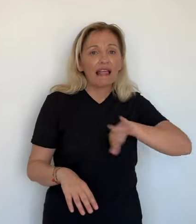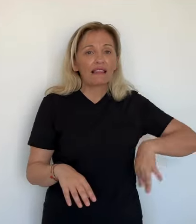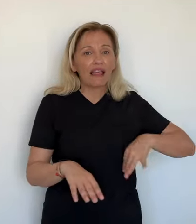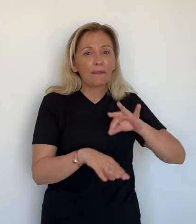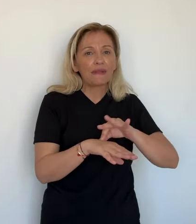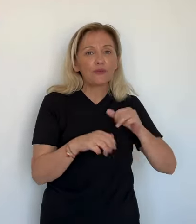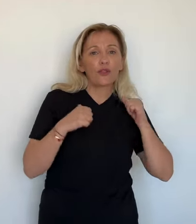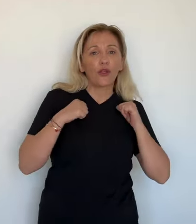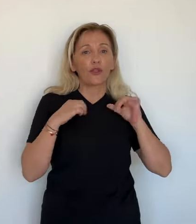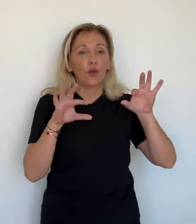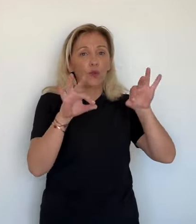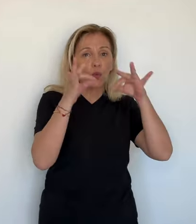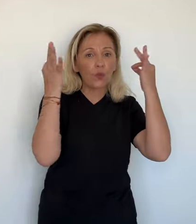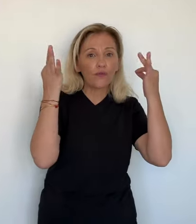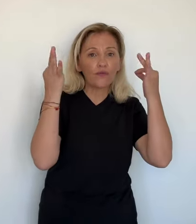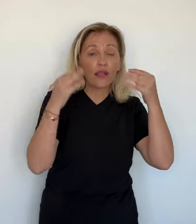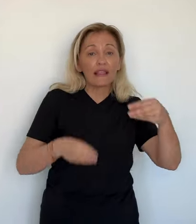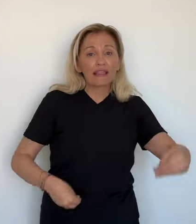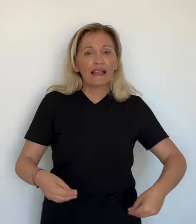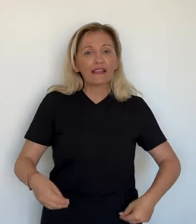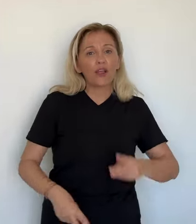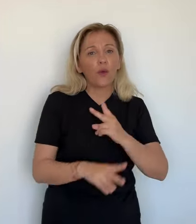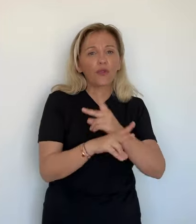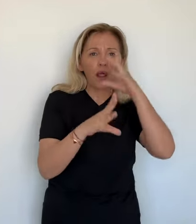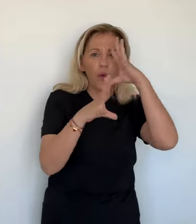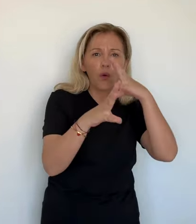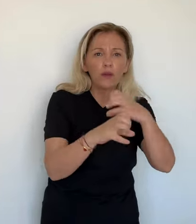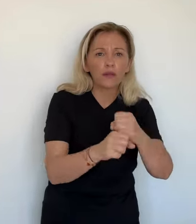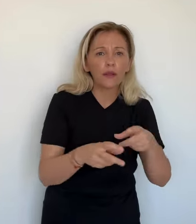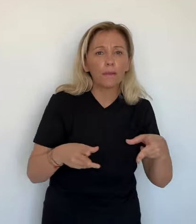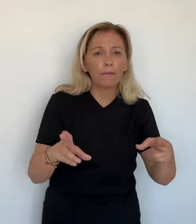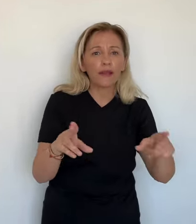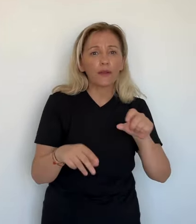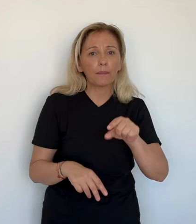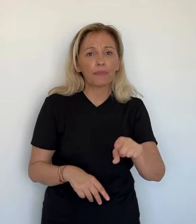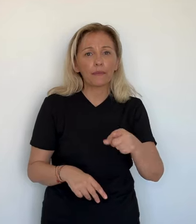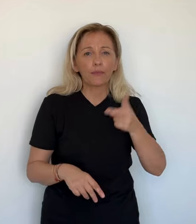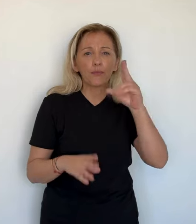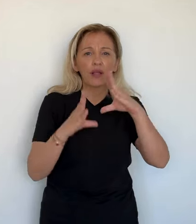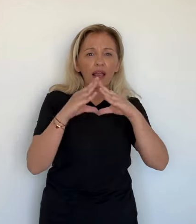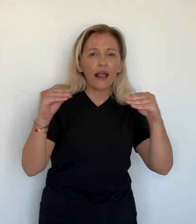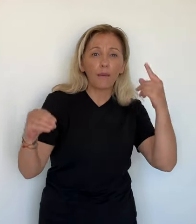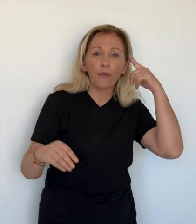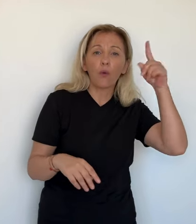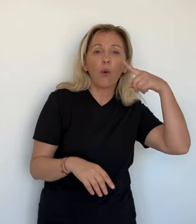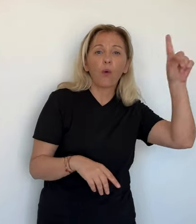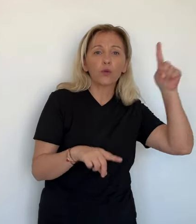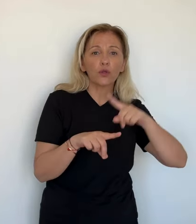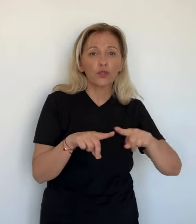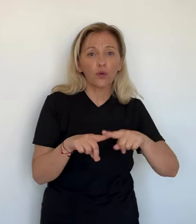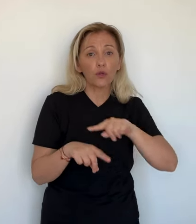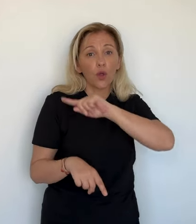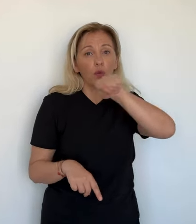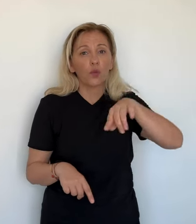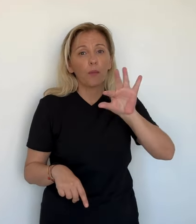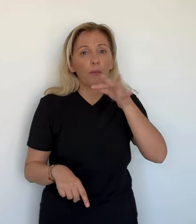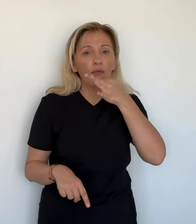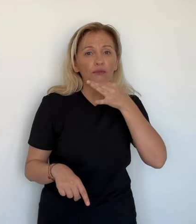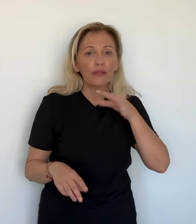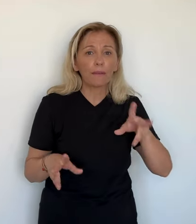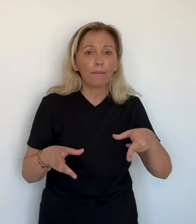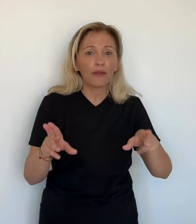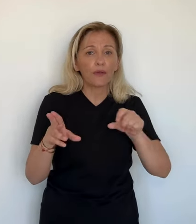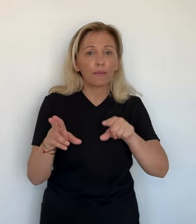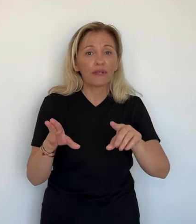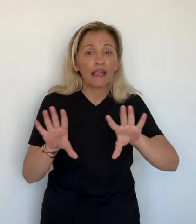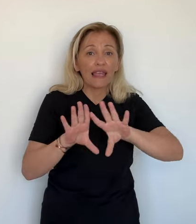de juillet et c'est tant mieux pour ces randonneuses qui improvisent. Le directeur de l'hôtel, lui, a capitalisé autrement depuis le début de saison.